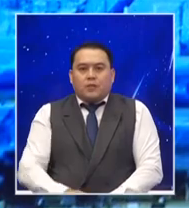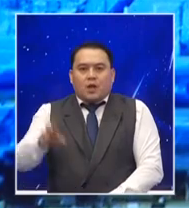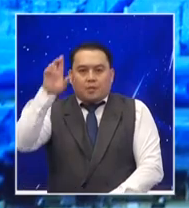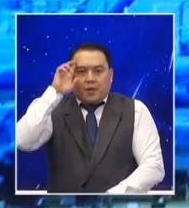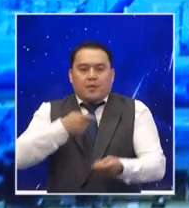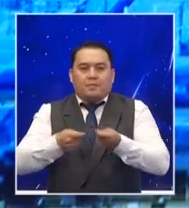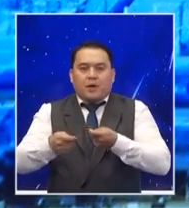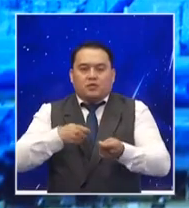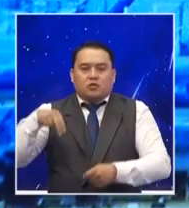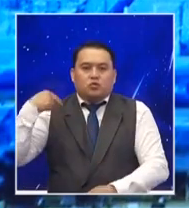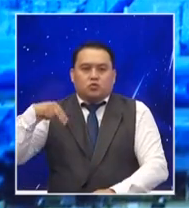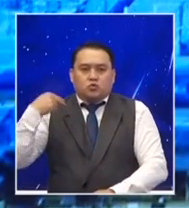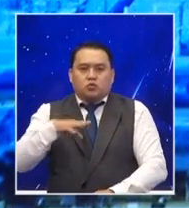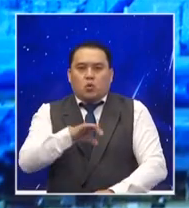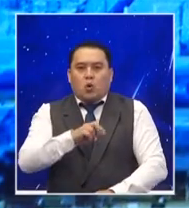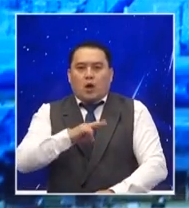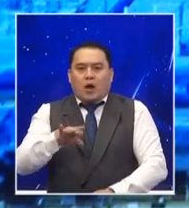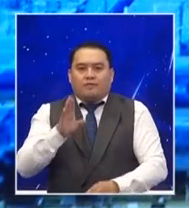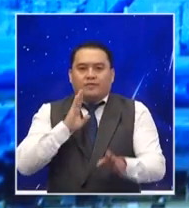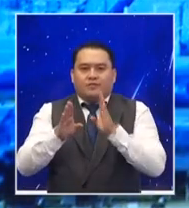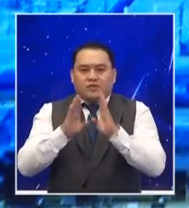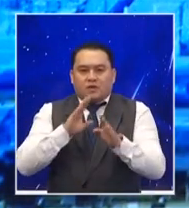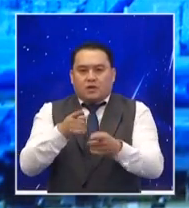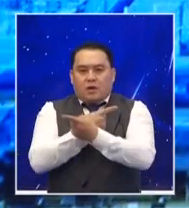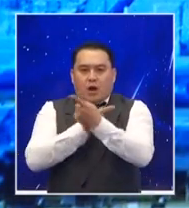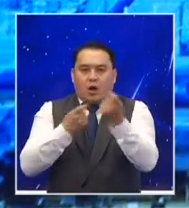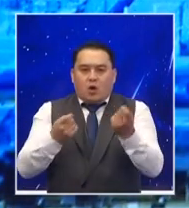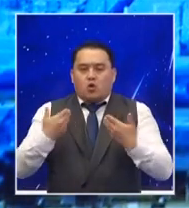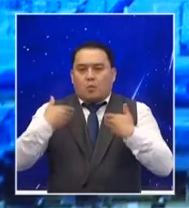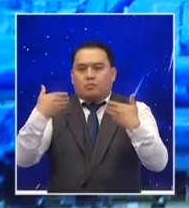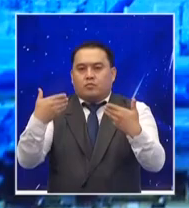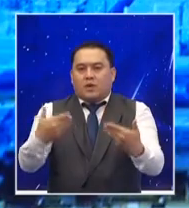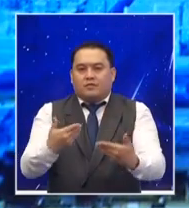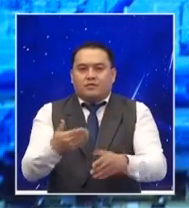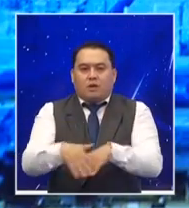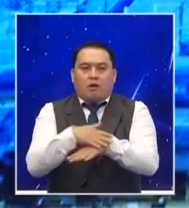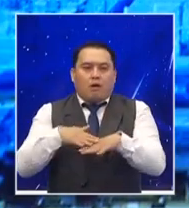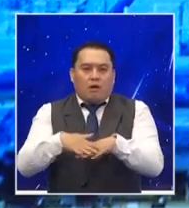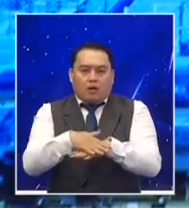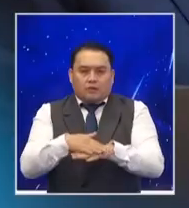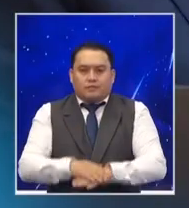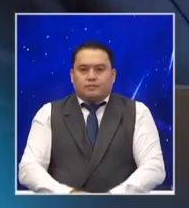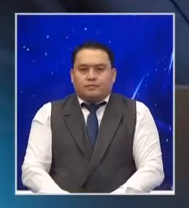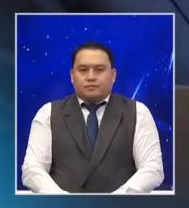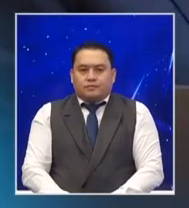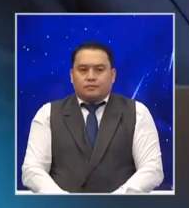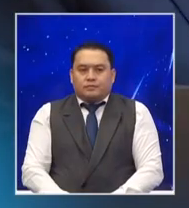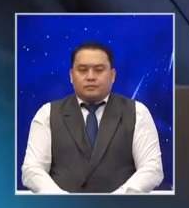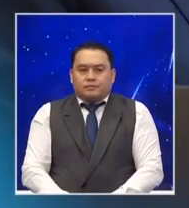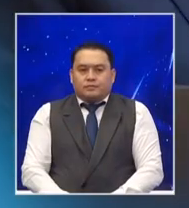Мемлекет басшысы Қасым Жомарт Тоқаев та Твиттер парақшасында ел халқын ұлық мерекемен құттықтады.